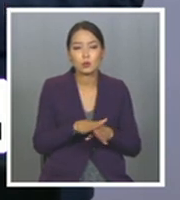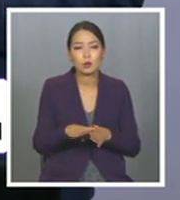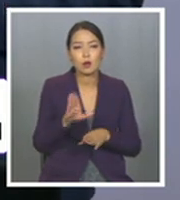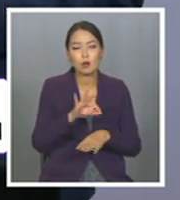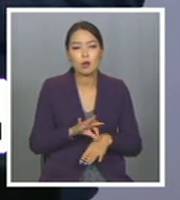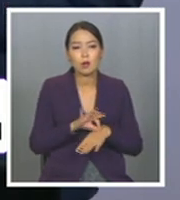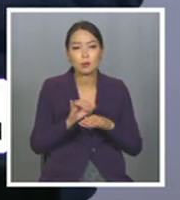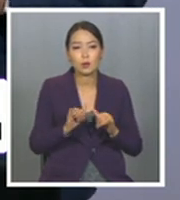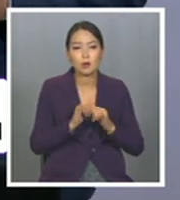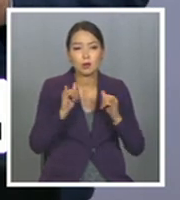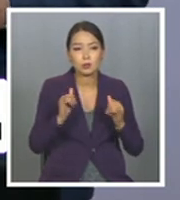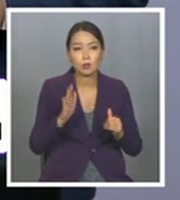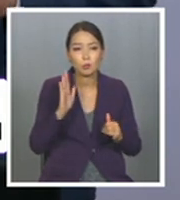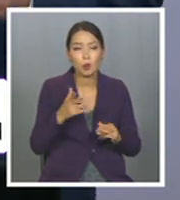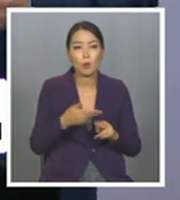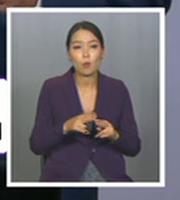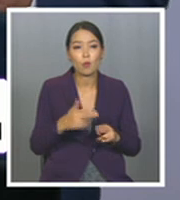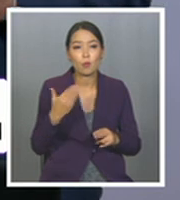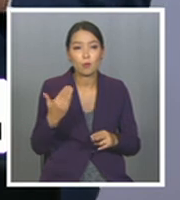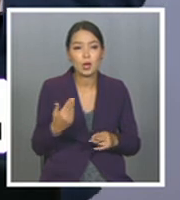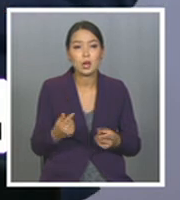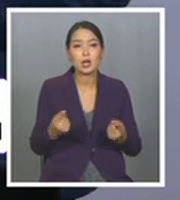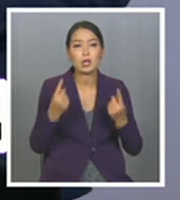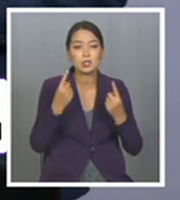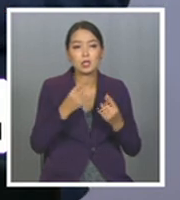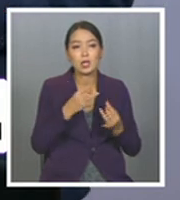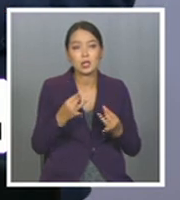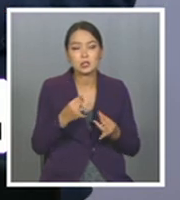болса, онда ол ірі және қуатты